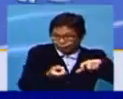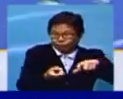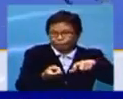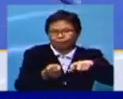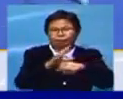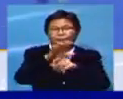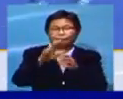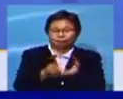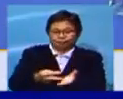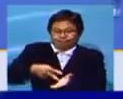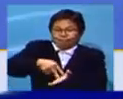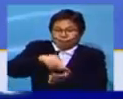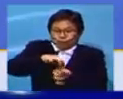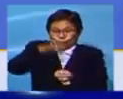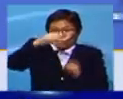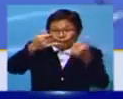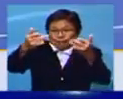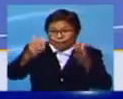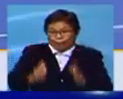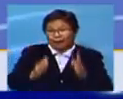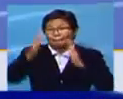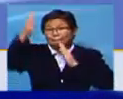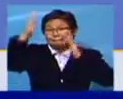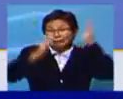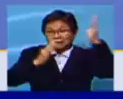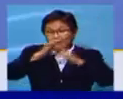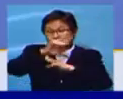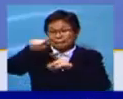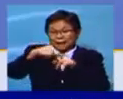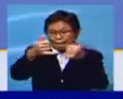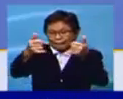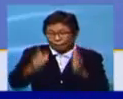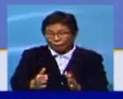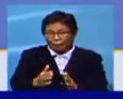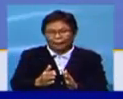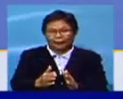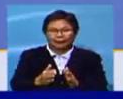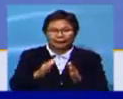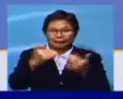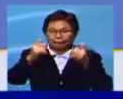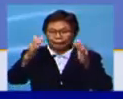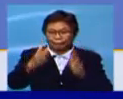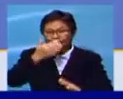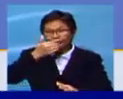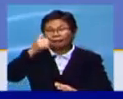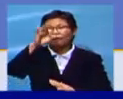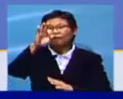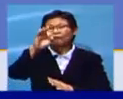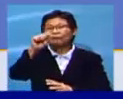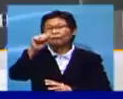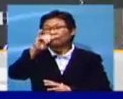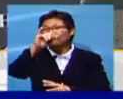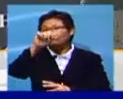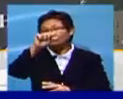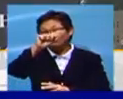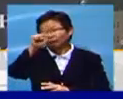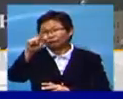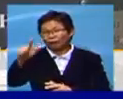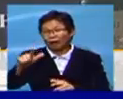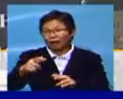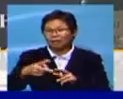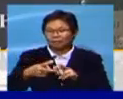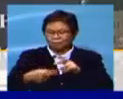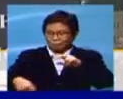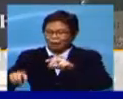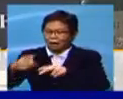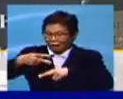membangkitkan semangat anak buah Stephen vanhusen apabila pemain terbaik perlawanan Faizal shari menyempurnakan hantaran daripada shahil